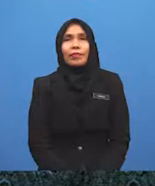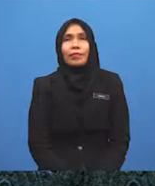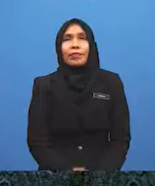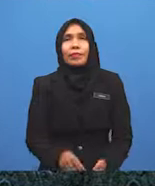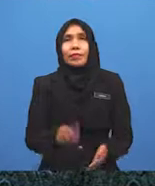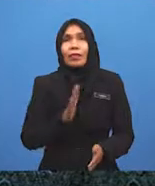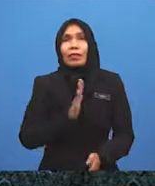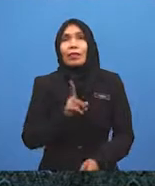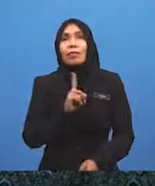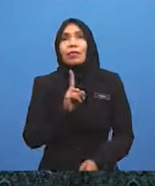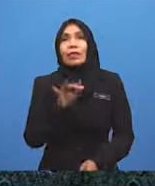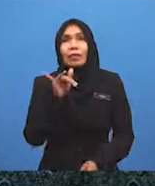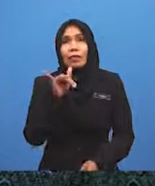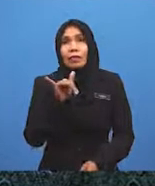betul.